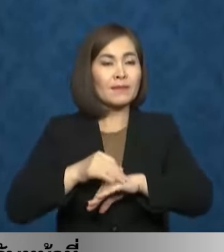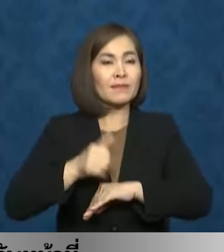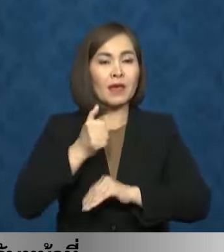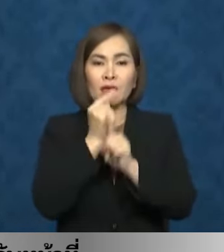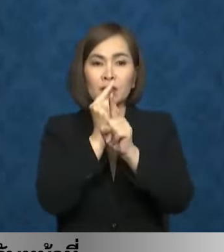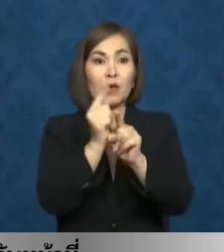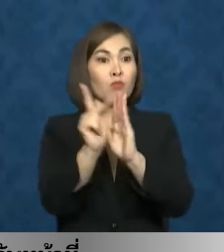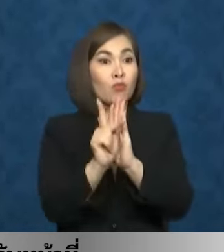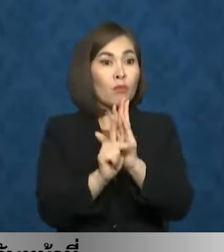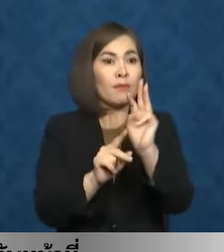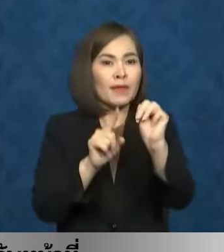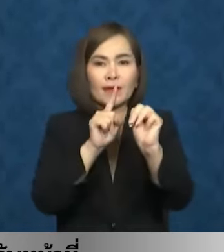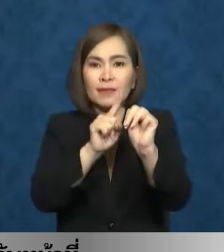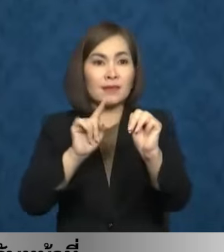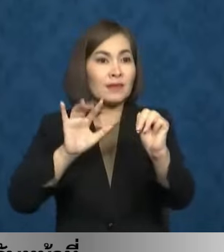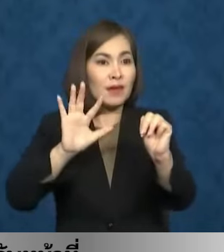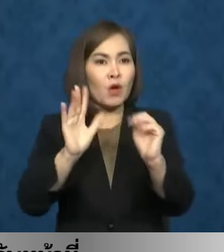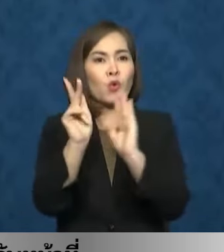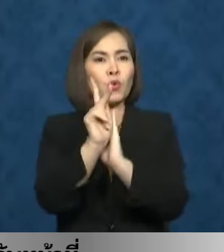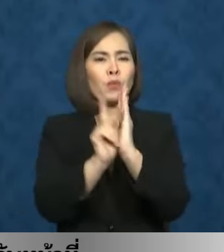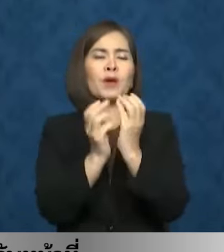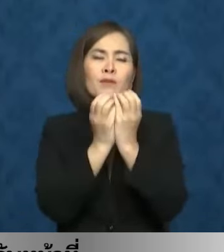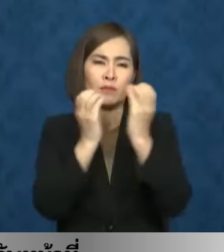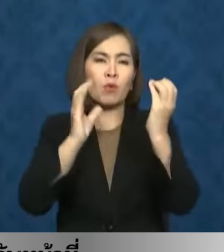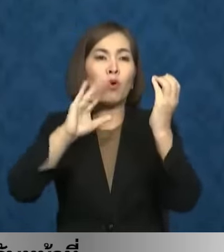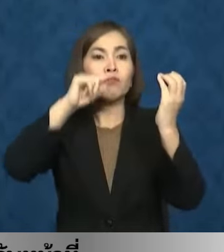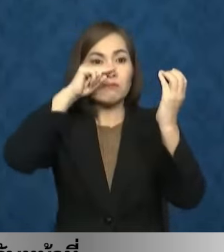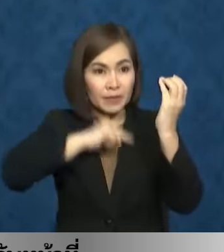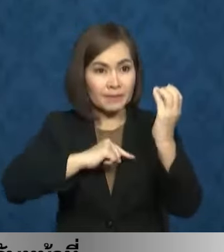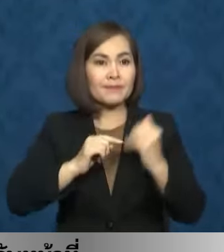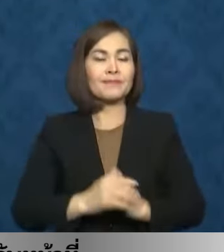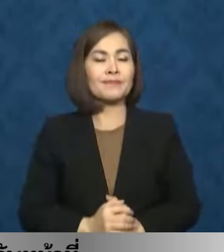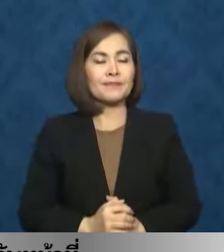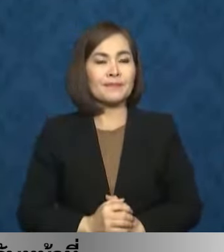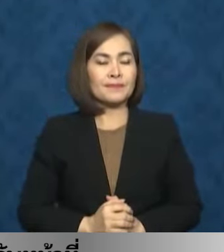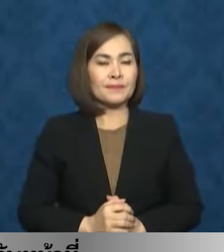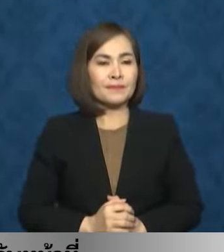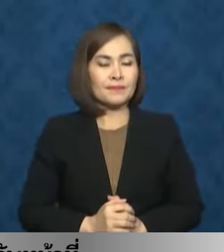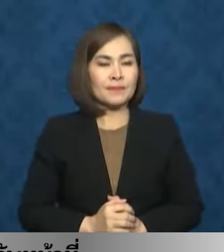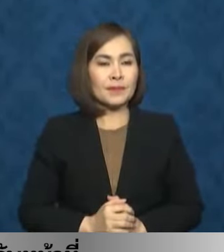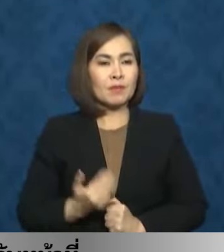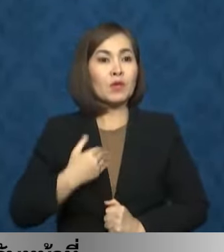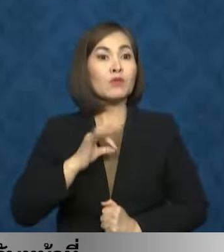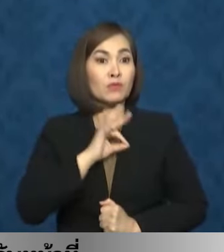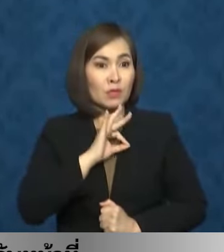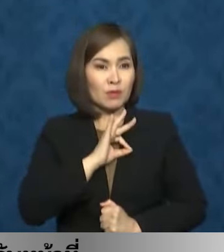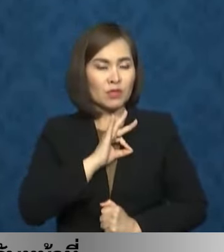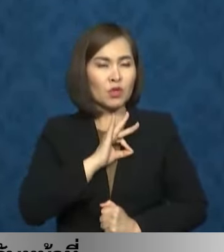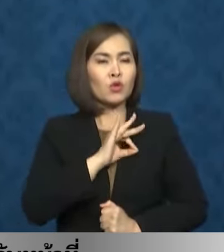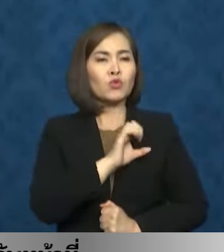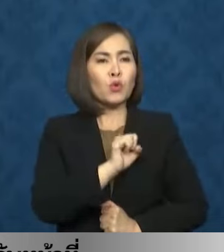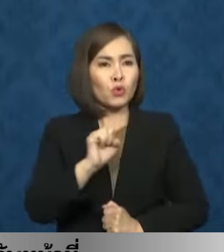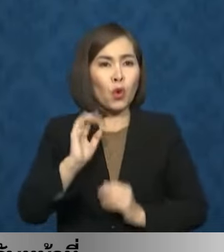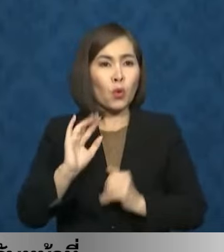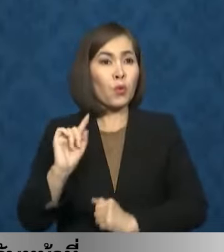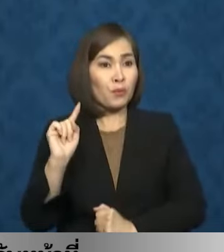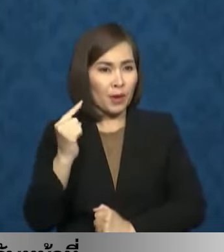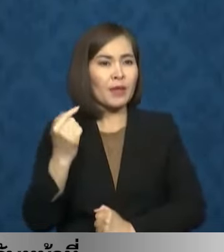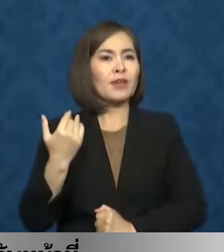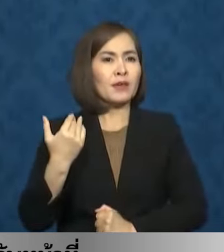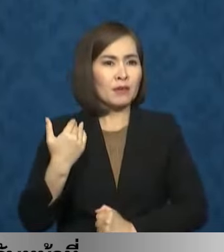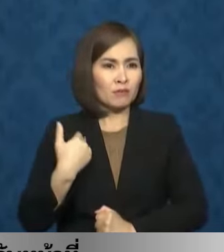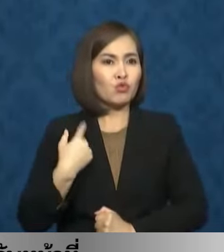าตรา115ของรัฐธรรมนูญแห่งราชอาณาจักรไทยเนื่องจากมีสมาชิกสภาผู้แทนราษฎรใหม่นะครับท